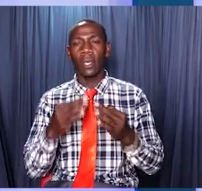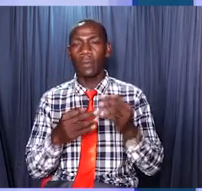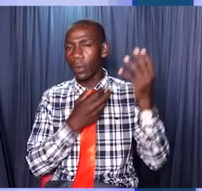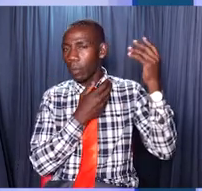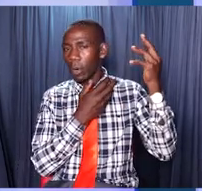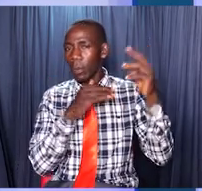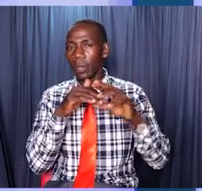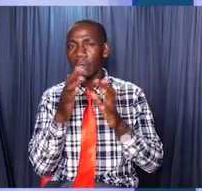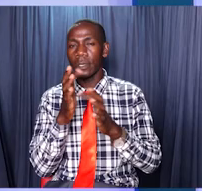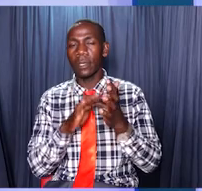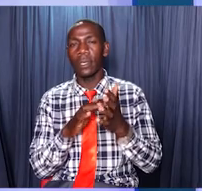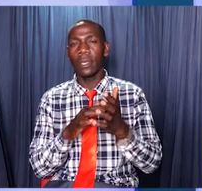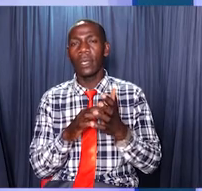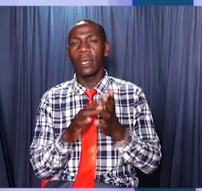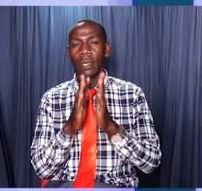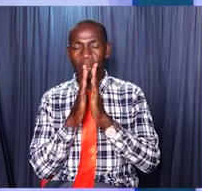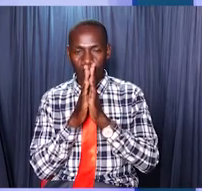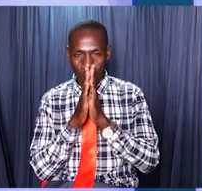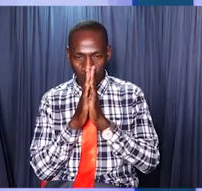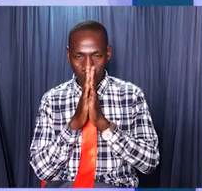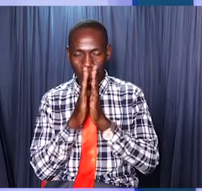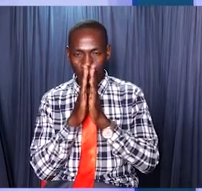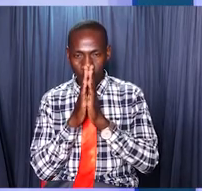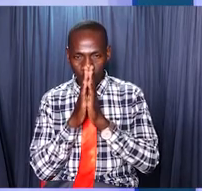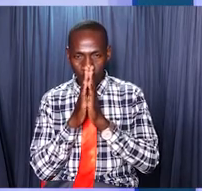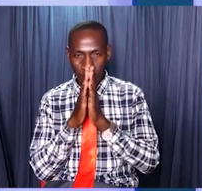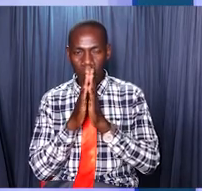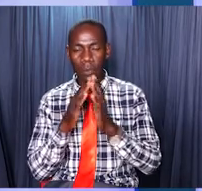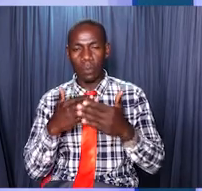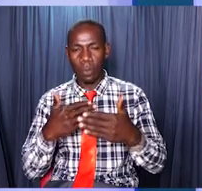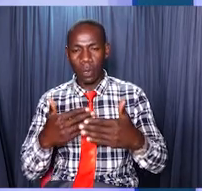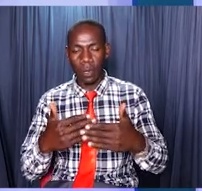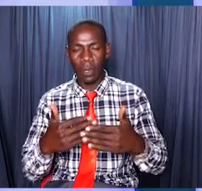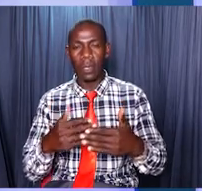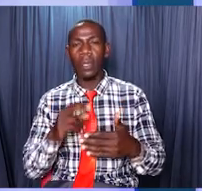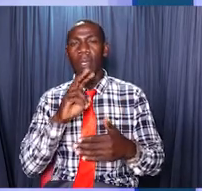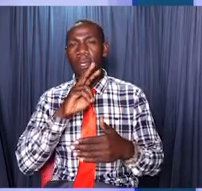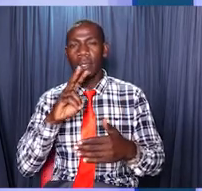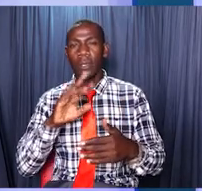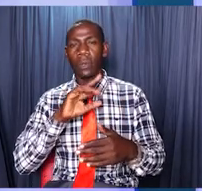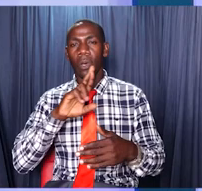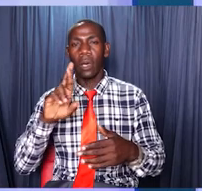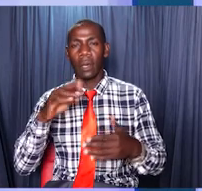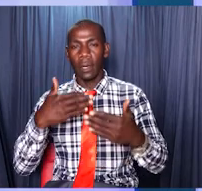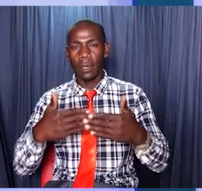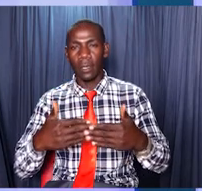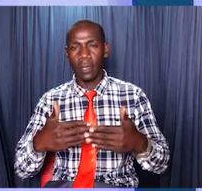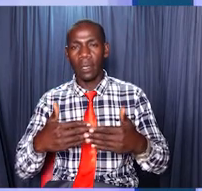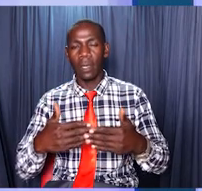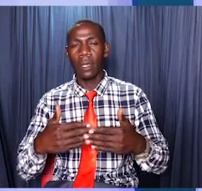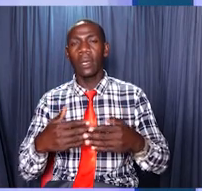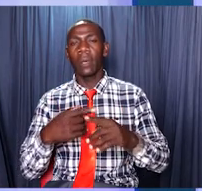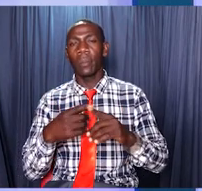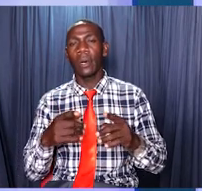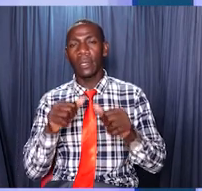utamtumaini. If you will hope in him, that is. Kama utamuomba hata umefika ukingoni bado unatumaini na yeye. If you will still pray at the bank. Hata umefika ukingoni. To see you at the end. Lakini